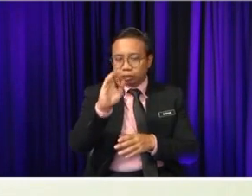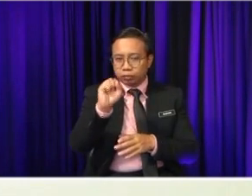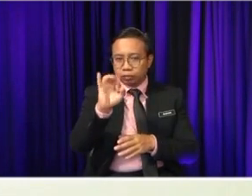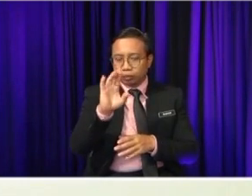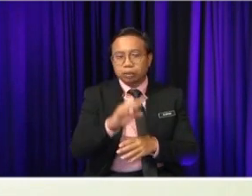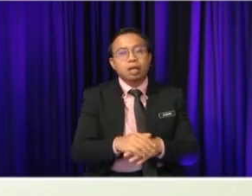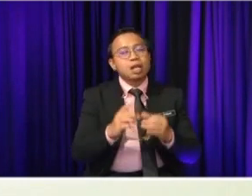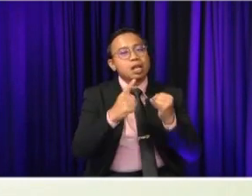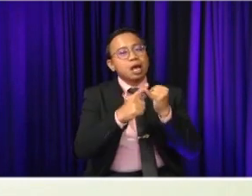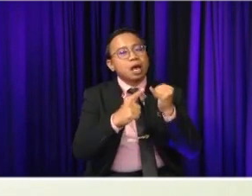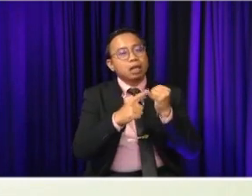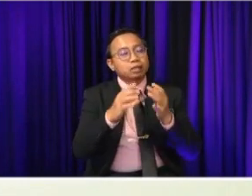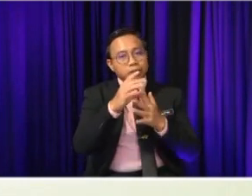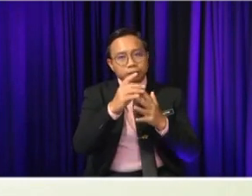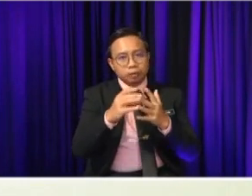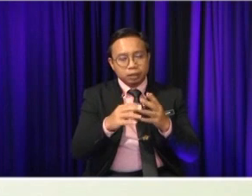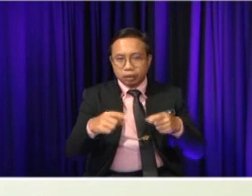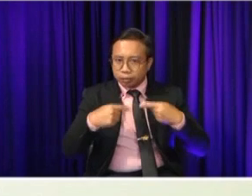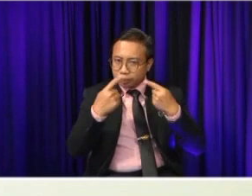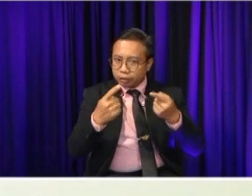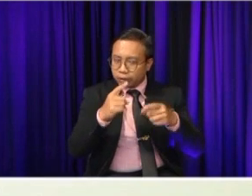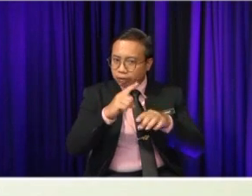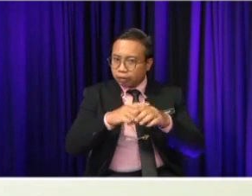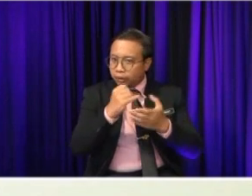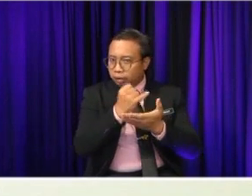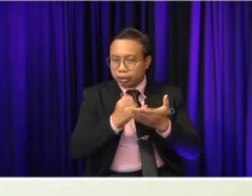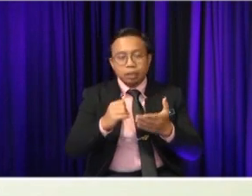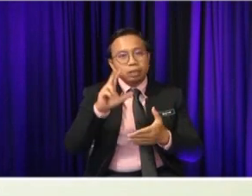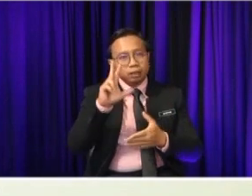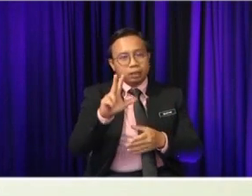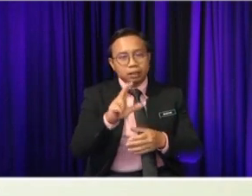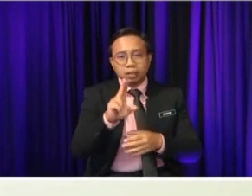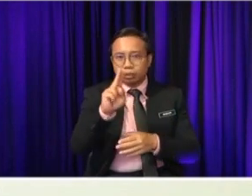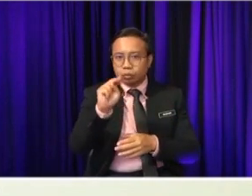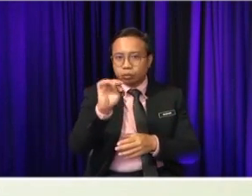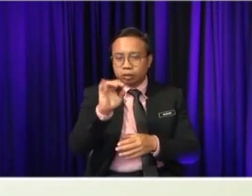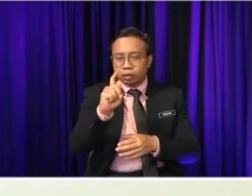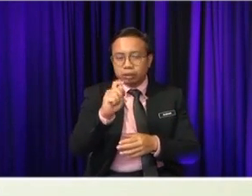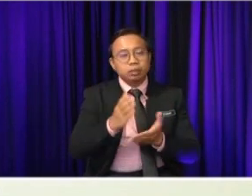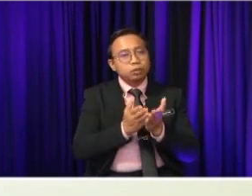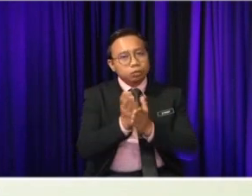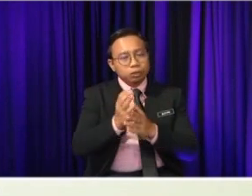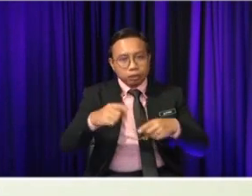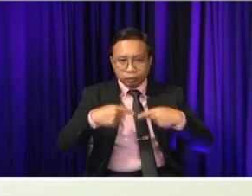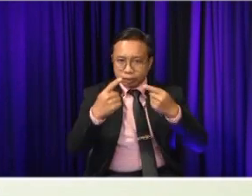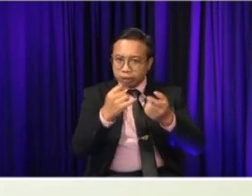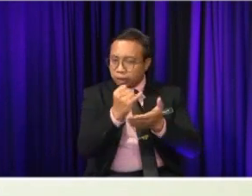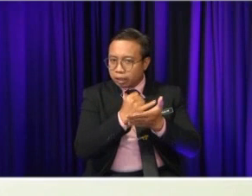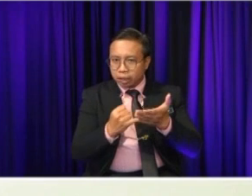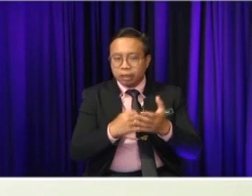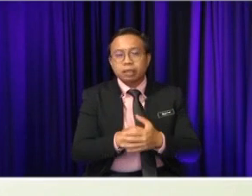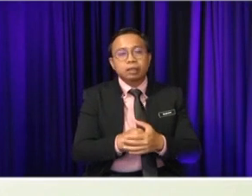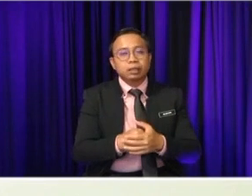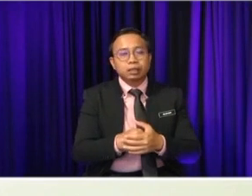berarti kita akan pilih dari pada lingkaran kecil kita akan kasa 33 unit lakaran dan seterusnya Pergilah ke arah komprehensif